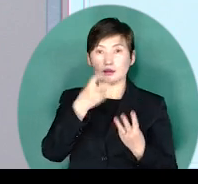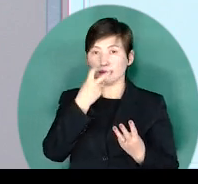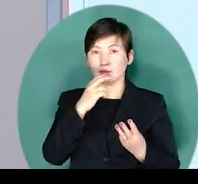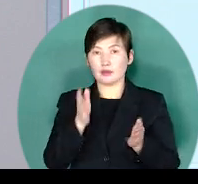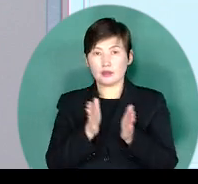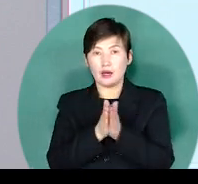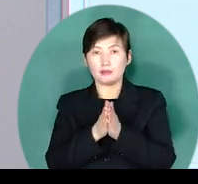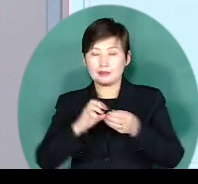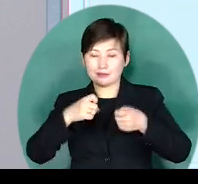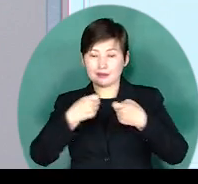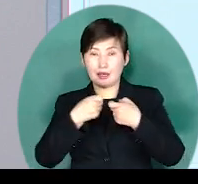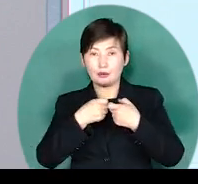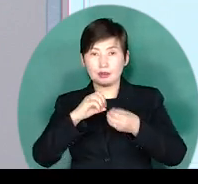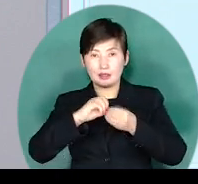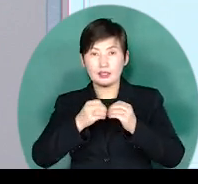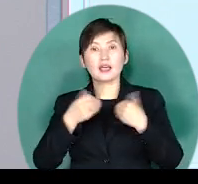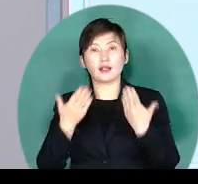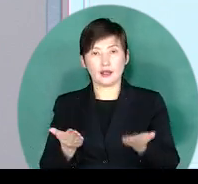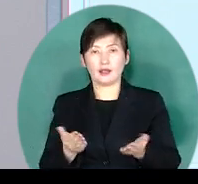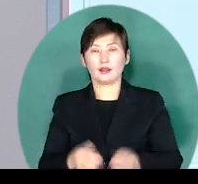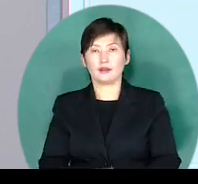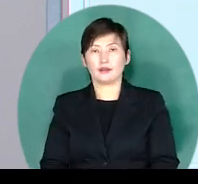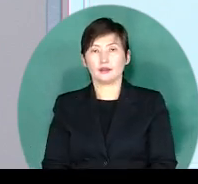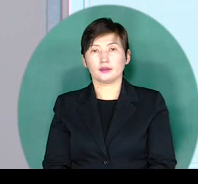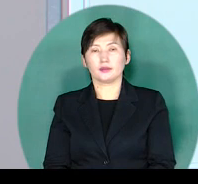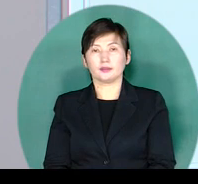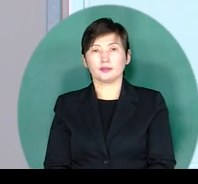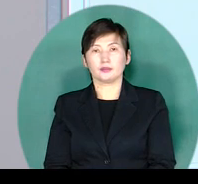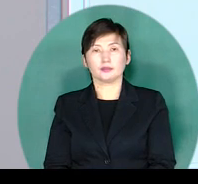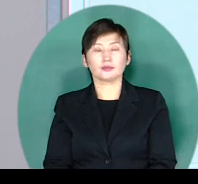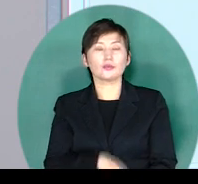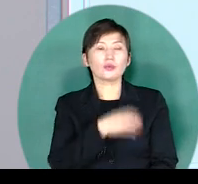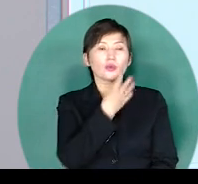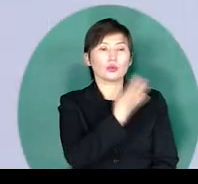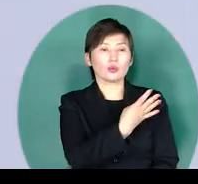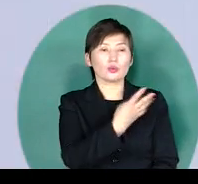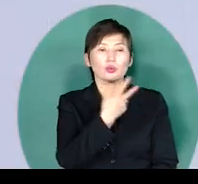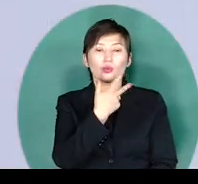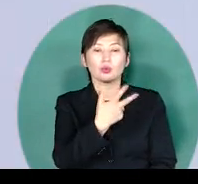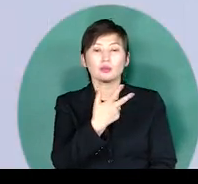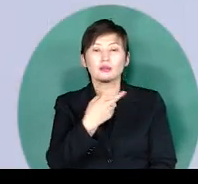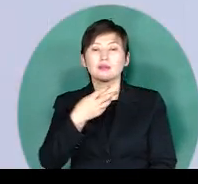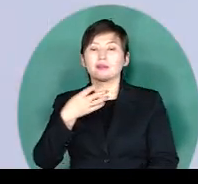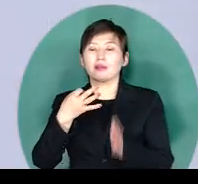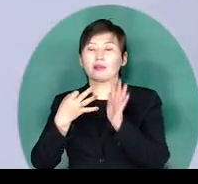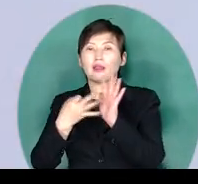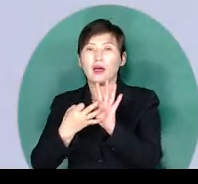биччихье. 438-ыг орон ангиар задлахтлаа 438 тэнцүү гэж бичих нэ шүү. 400 гэдэг тоо